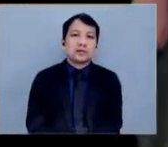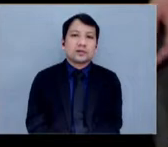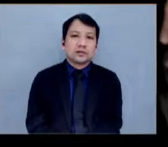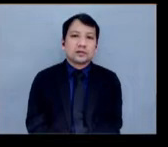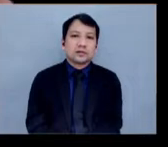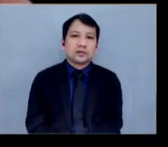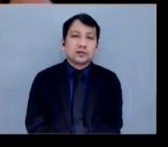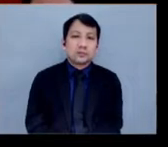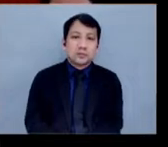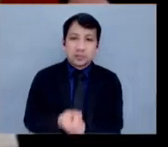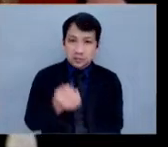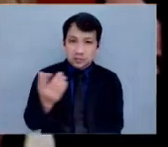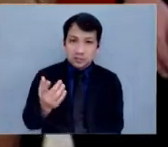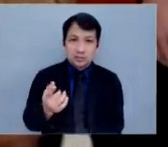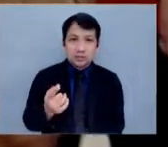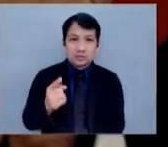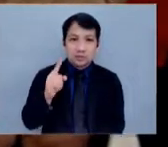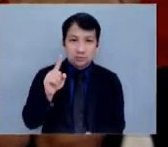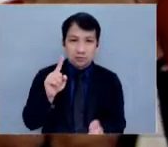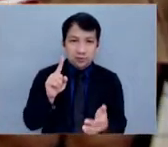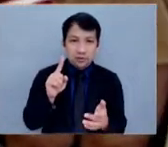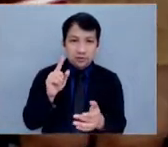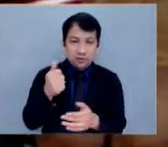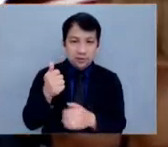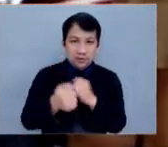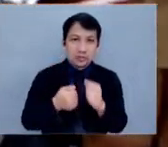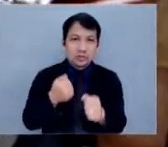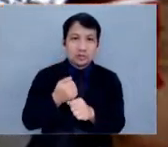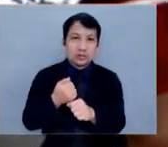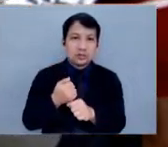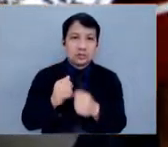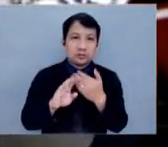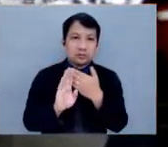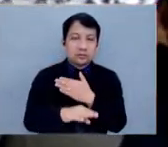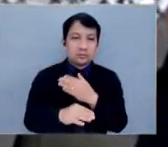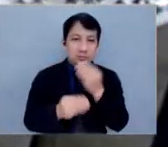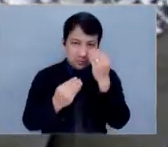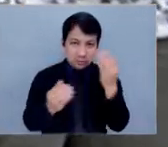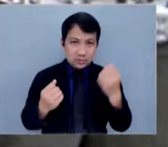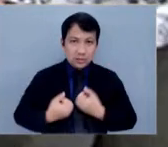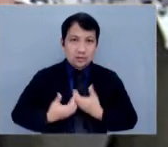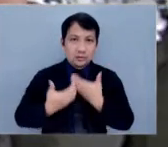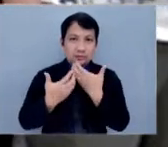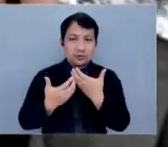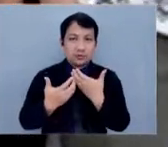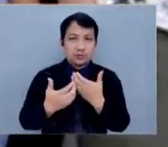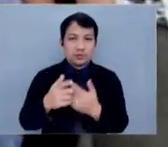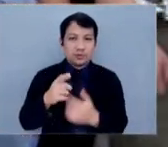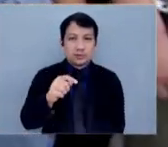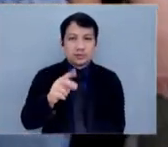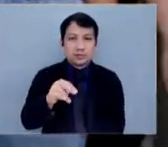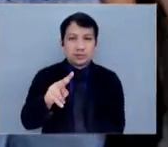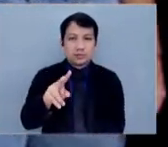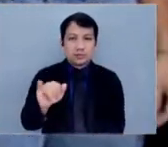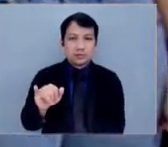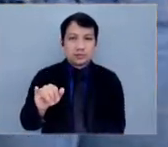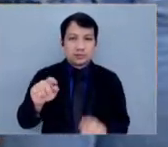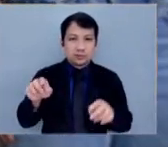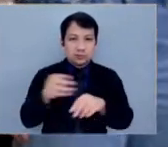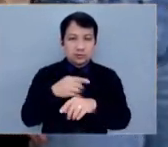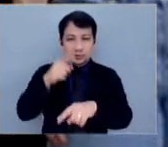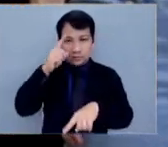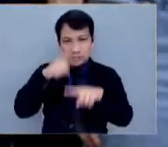Makalipas ang mahigit isang dekada, muling magbabahagi ng inspirasyon ang Tony Pulitzer Award-winning musical na